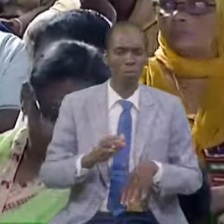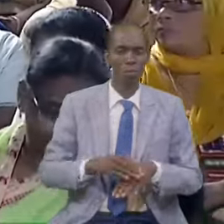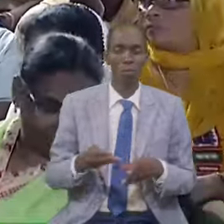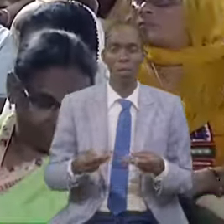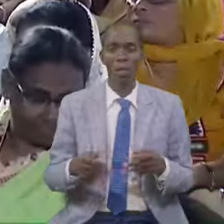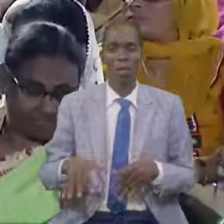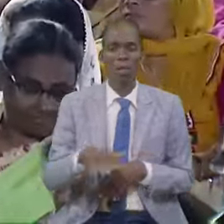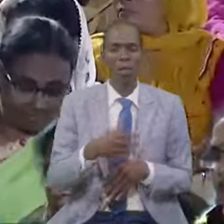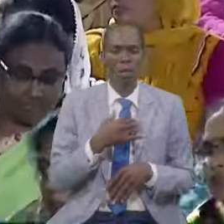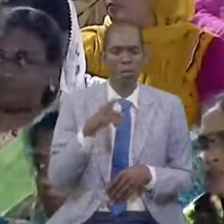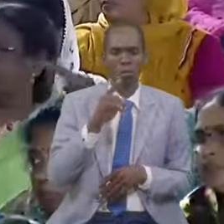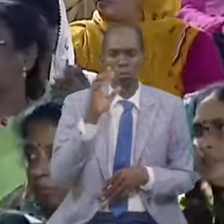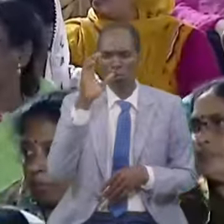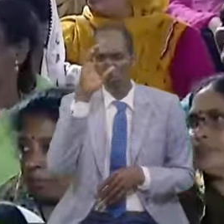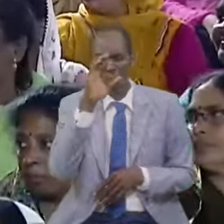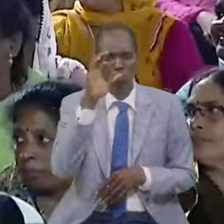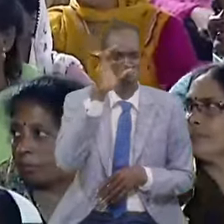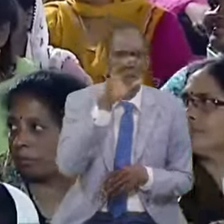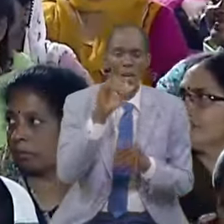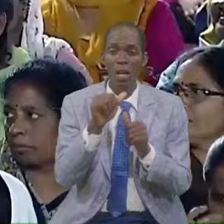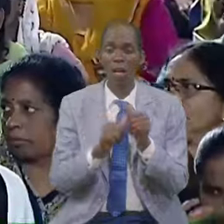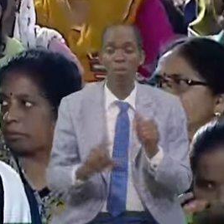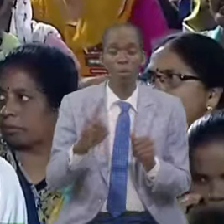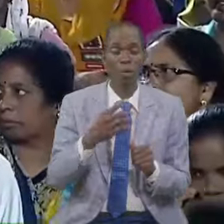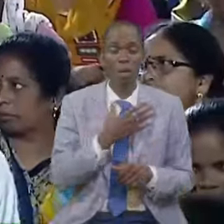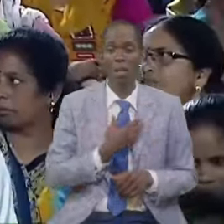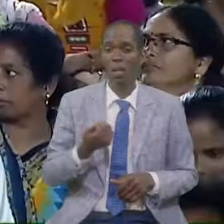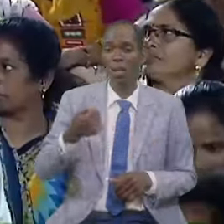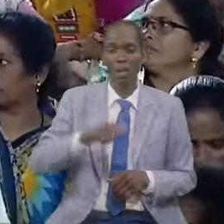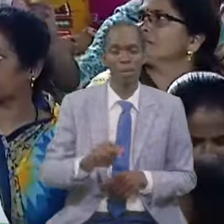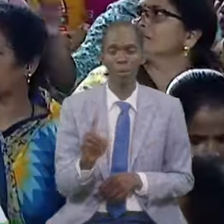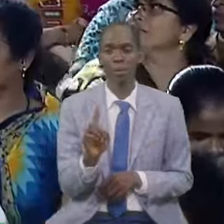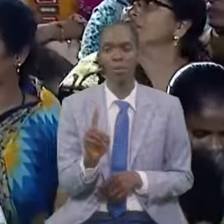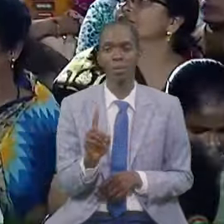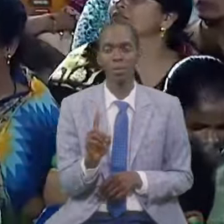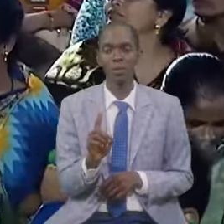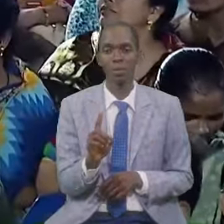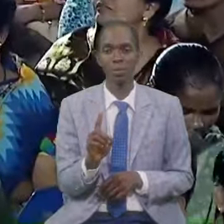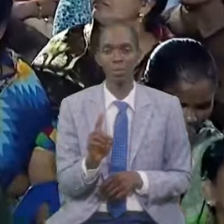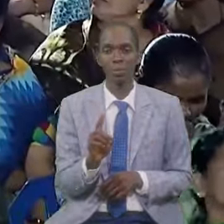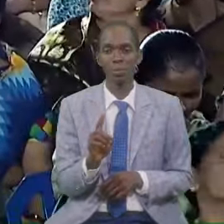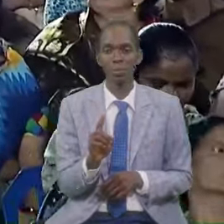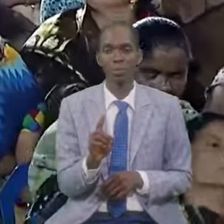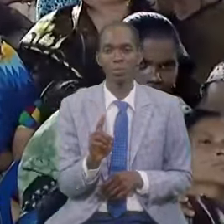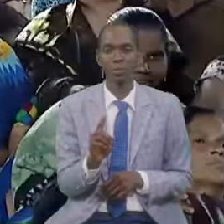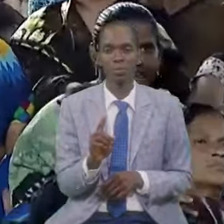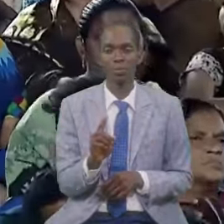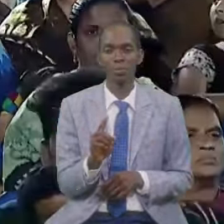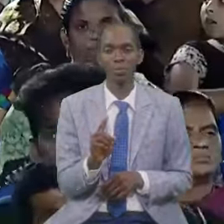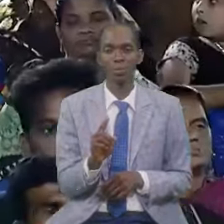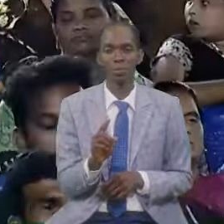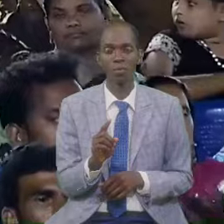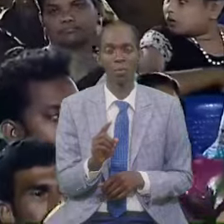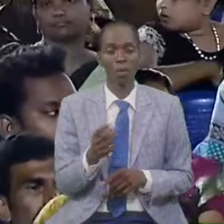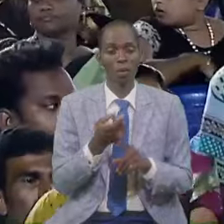కొనసాగుతున్నారు. Everywhere and anywhere. ఏ భూభాగములోనైనా ఎక్కడైనా ఎప్పుడైనా వెతికినా సరే. From Adam and